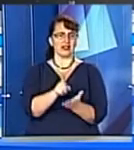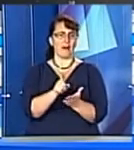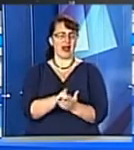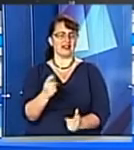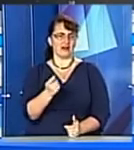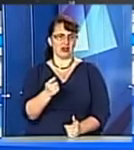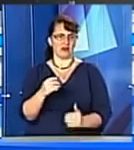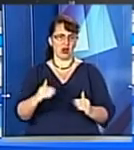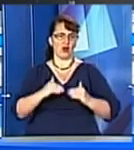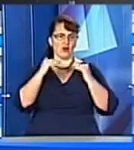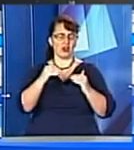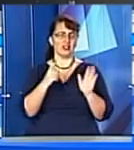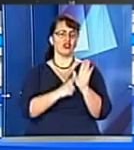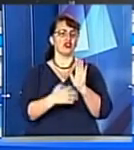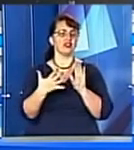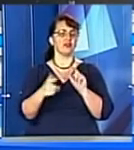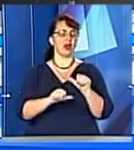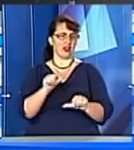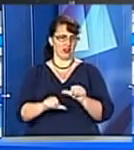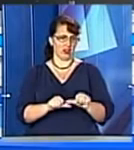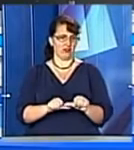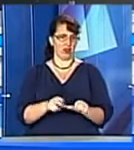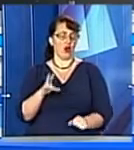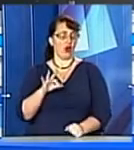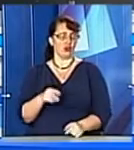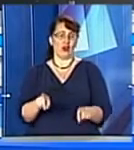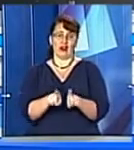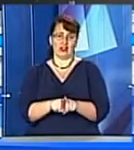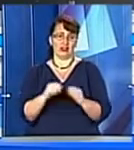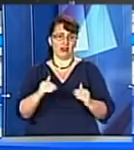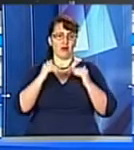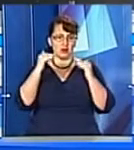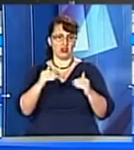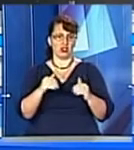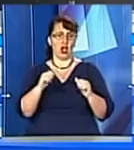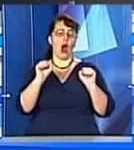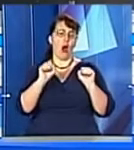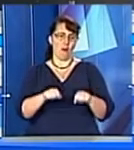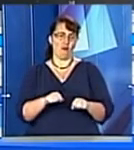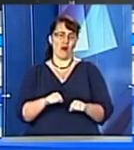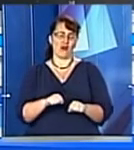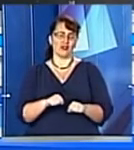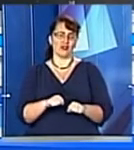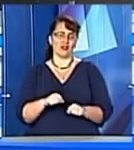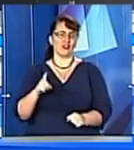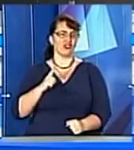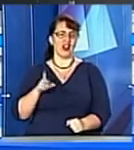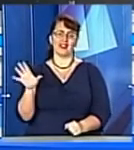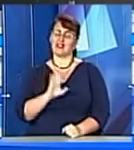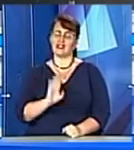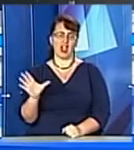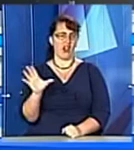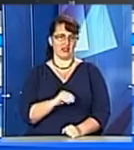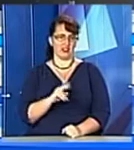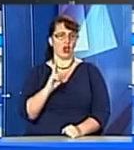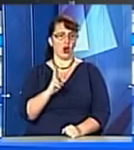на 65 гривень. Проте на таке підвищення можуть розраховувати не всі. Хто не